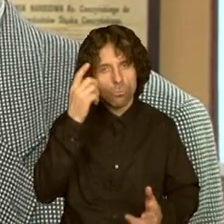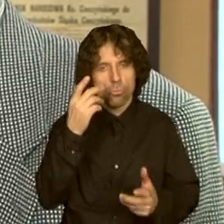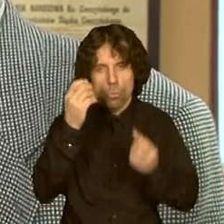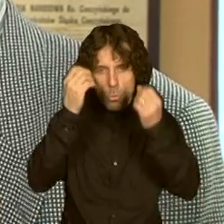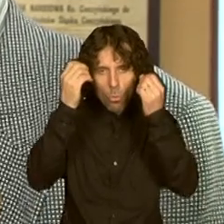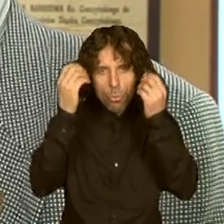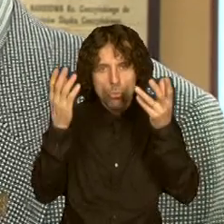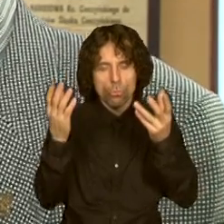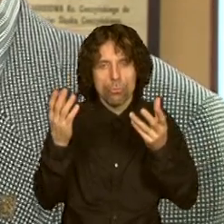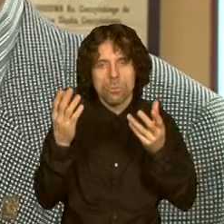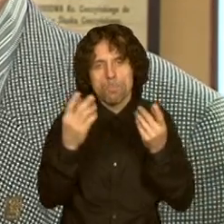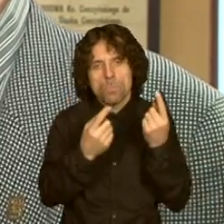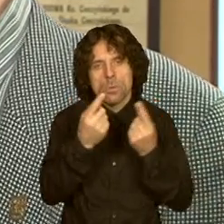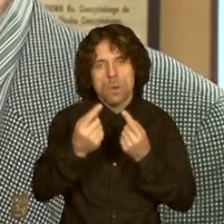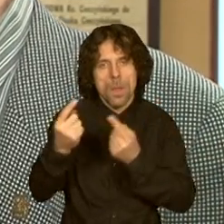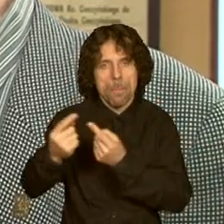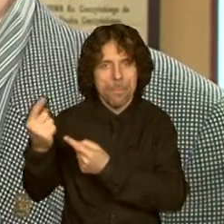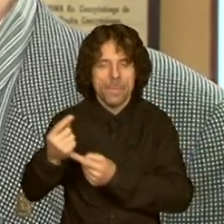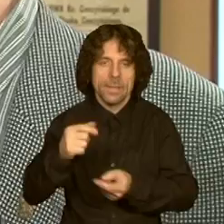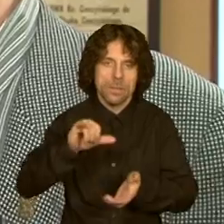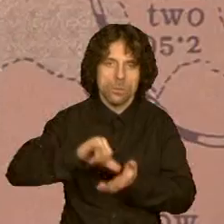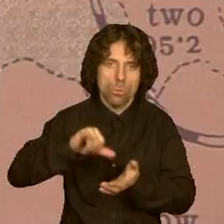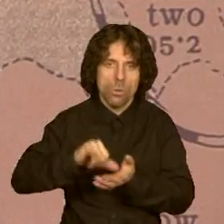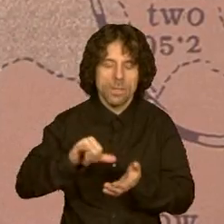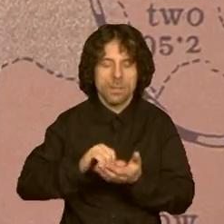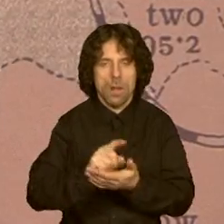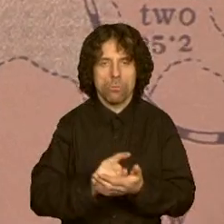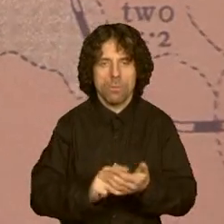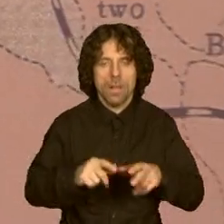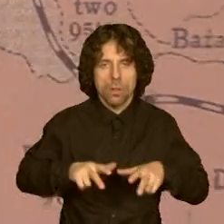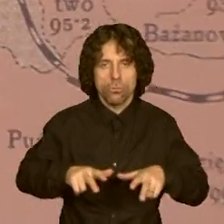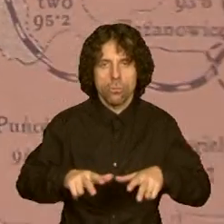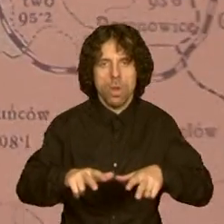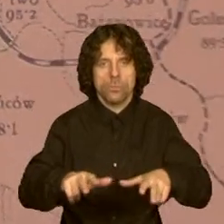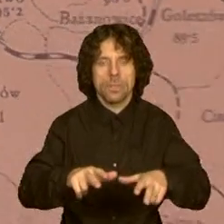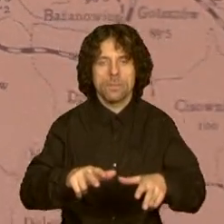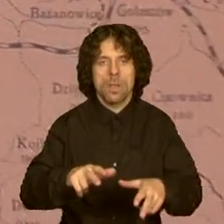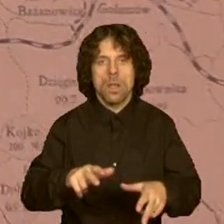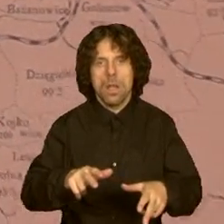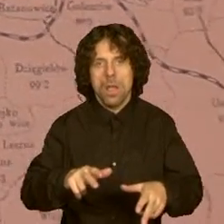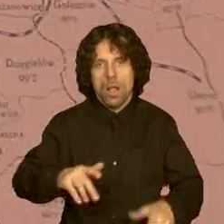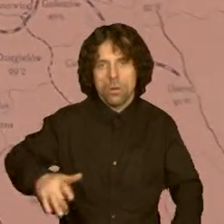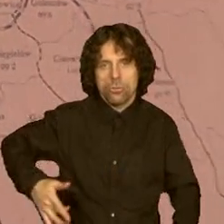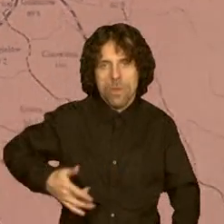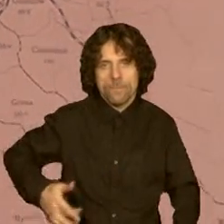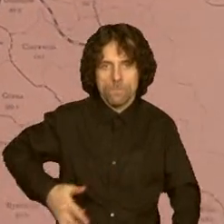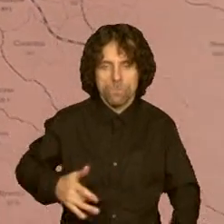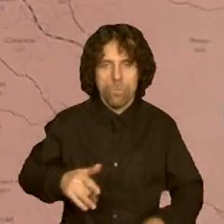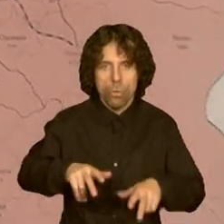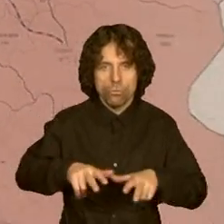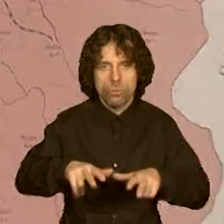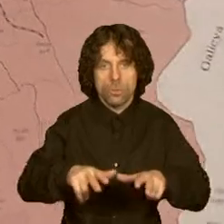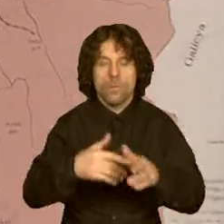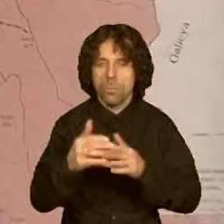takim centrum kulturalnym i przemysłowym stolicy Śląska Cieszyńskiego, stolicy Księstwa